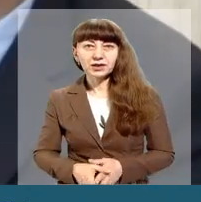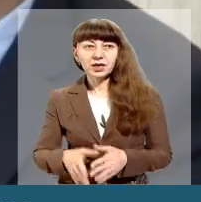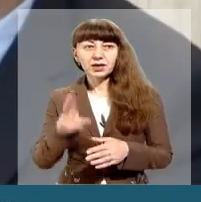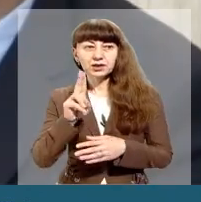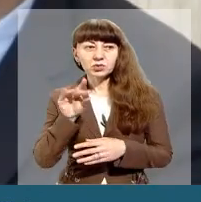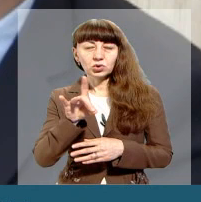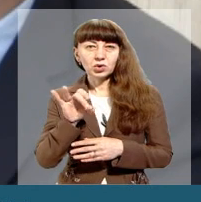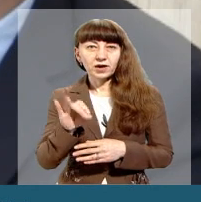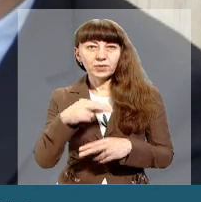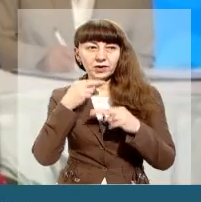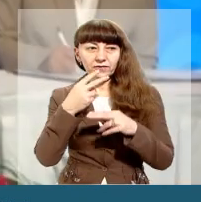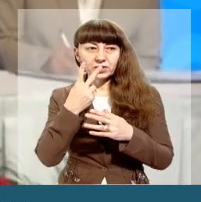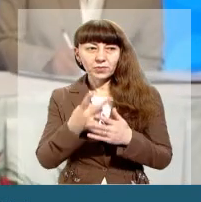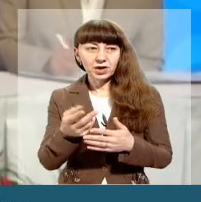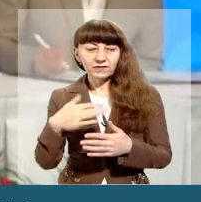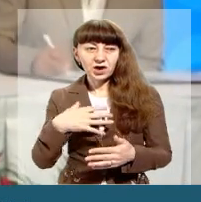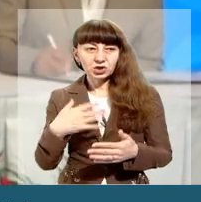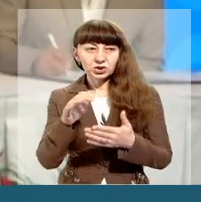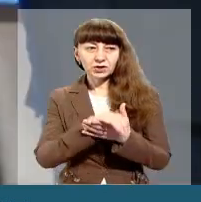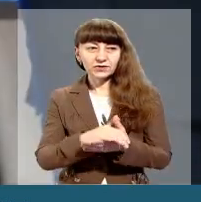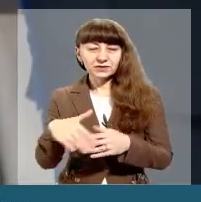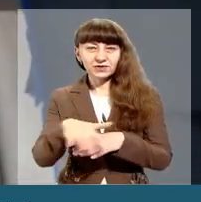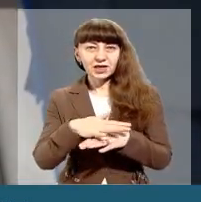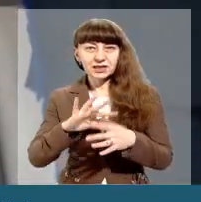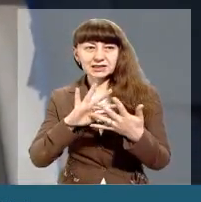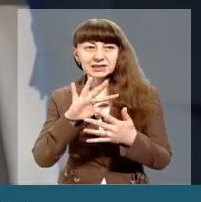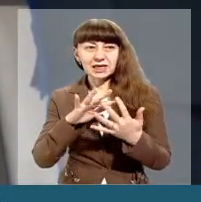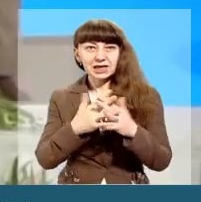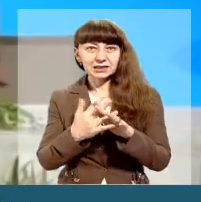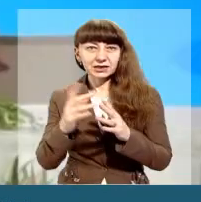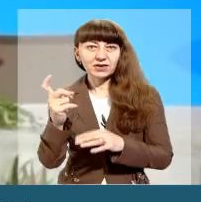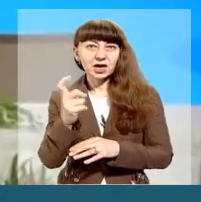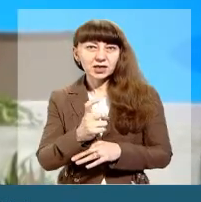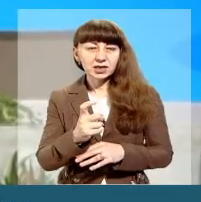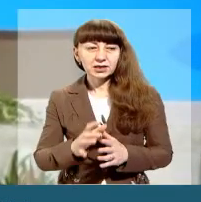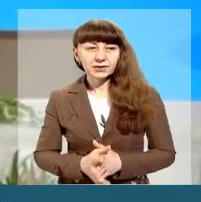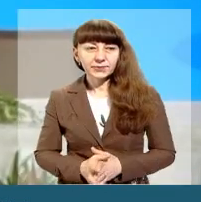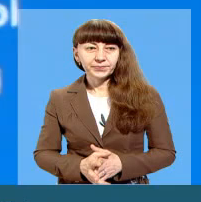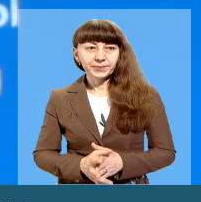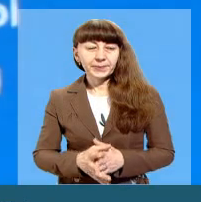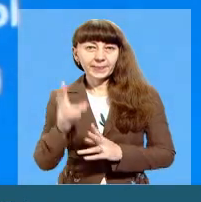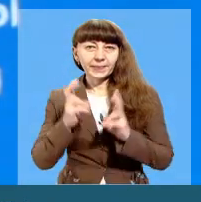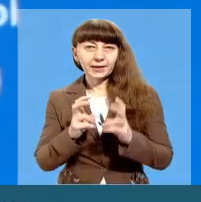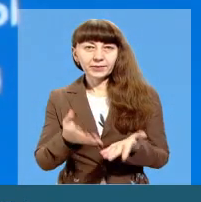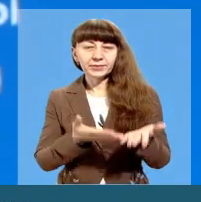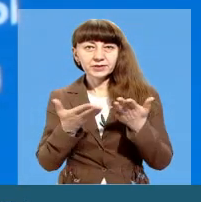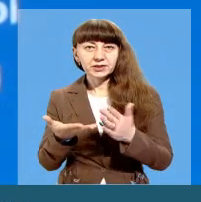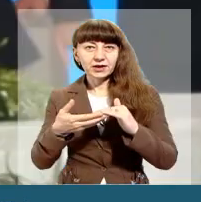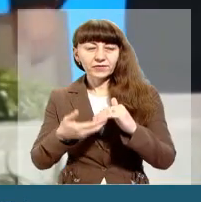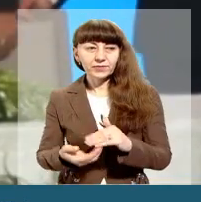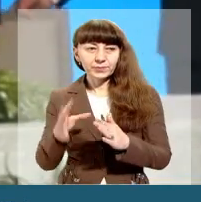Токаев также обратил внимание на важность сотрудничества в области сельского хозяйства. Сингапурским компаниям предложено создать